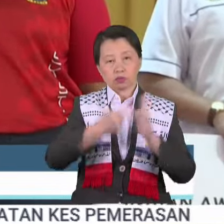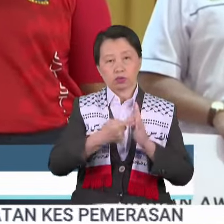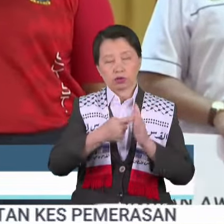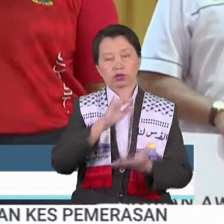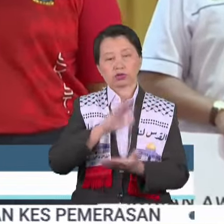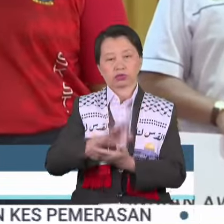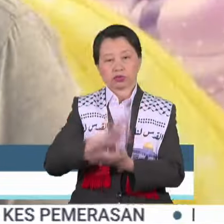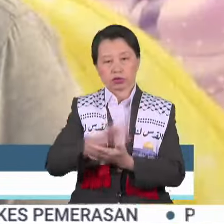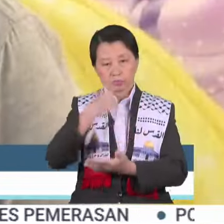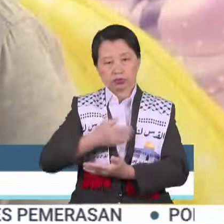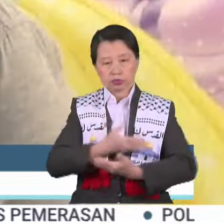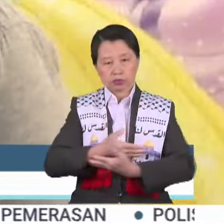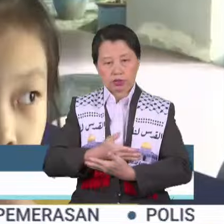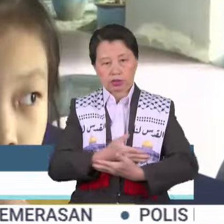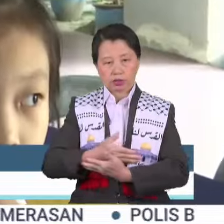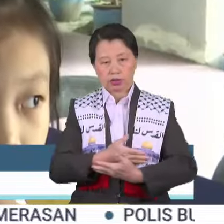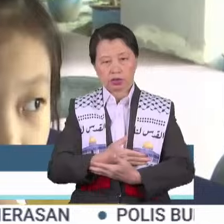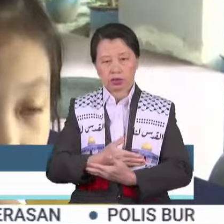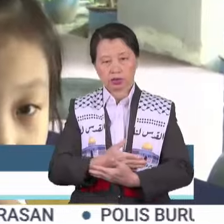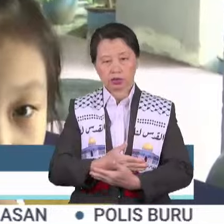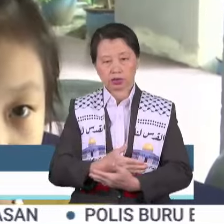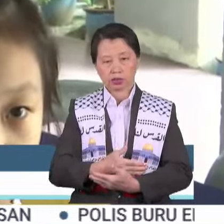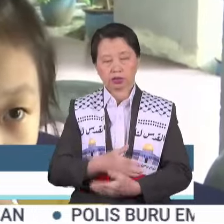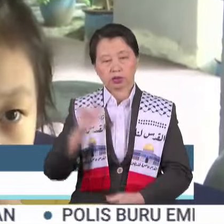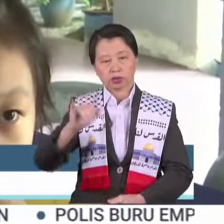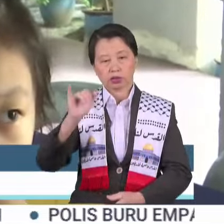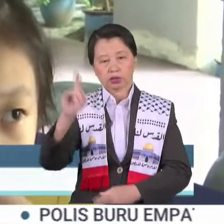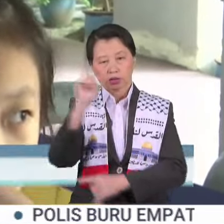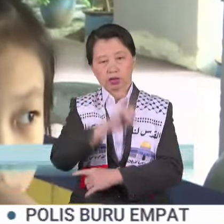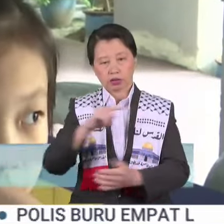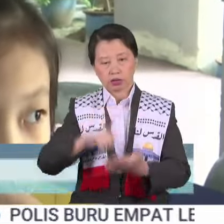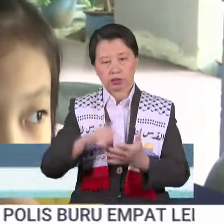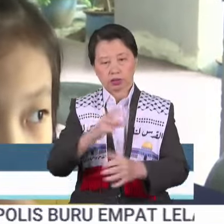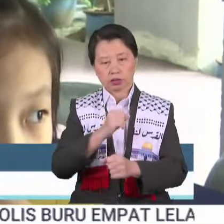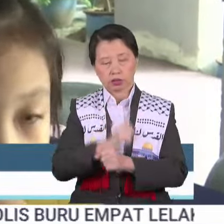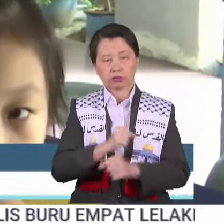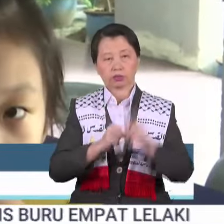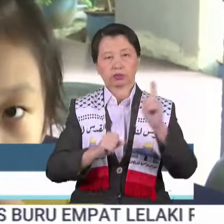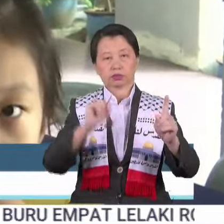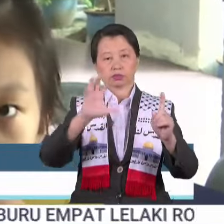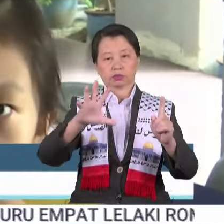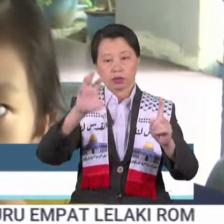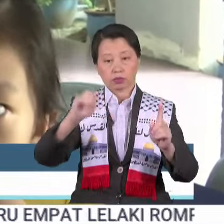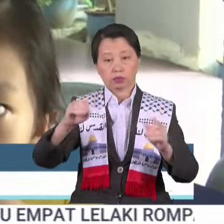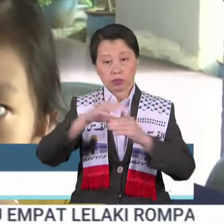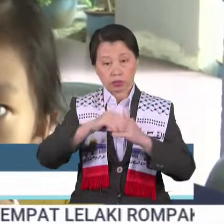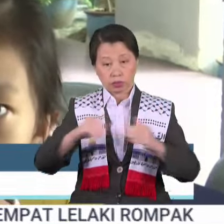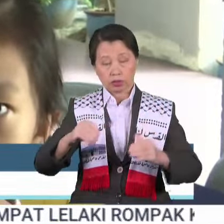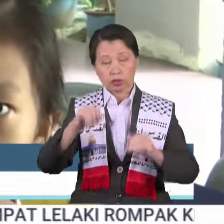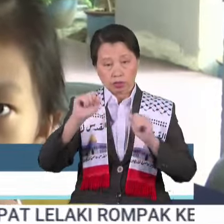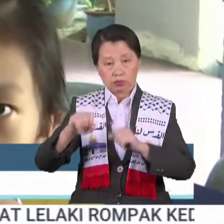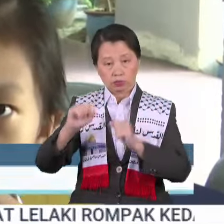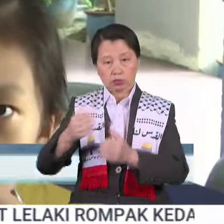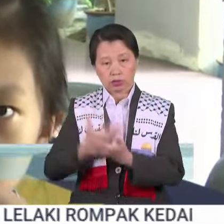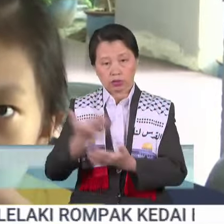sekolah untuk anak-anak mereka. Bila hari ini boleh dapat RM150, boleh beli